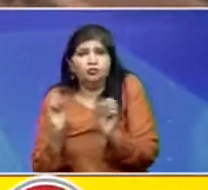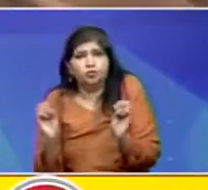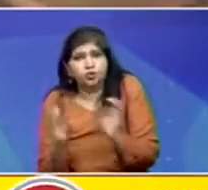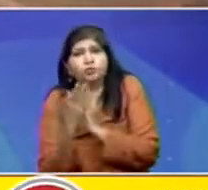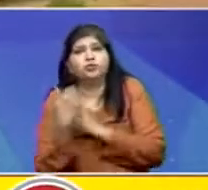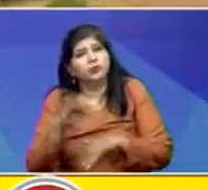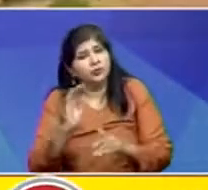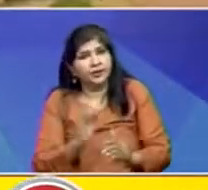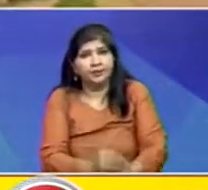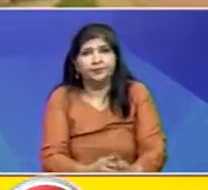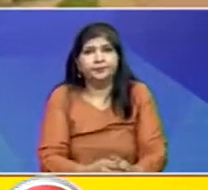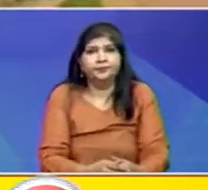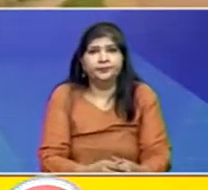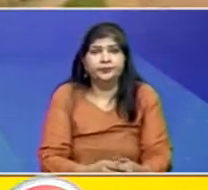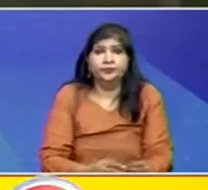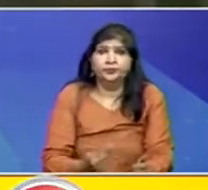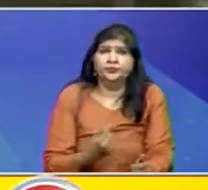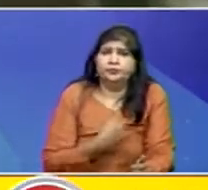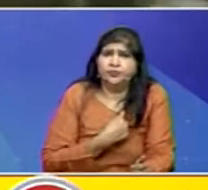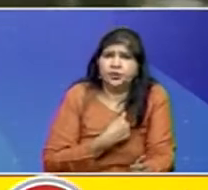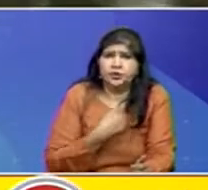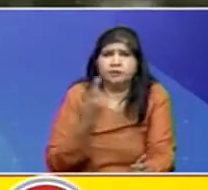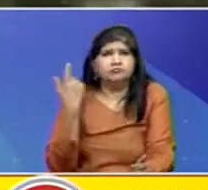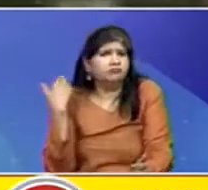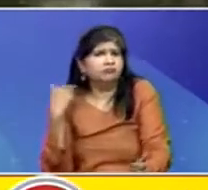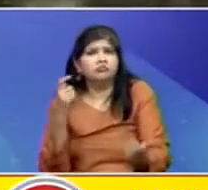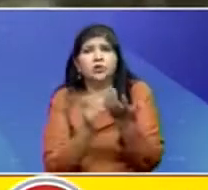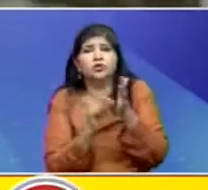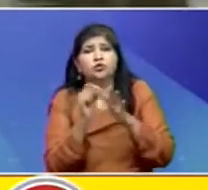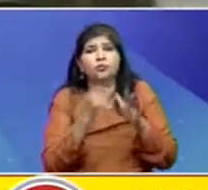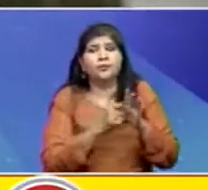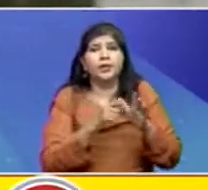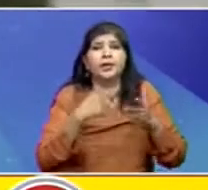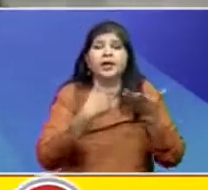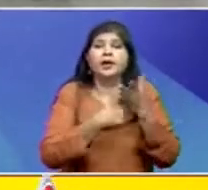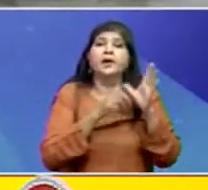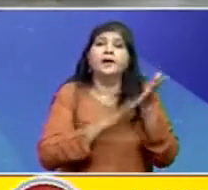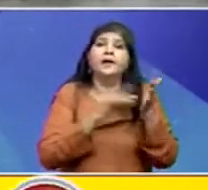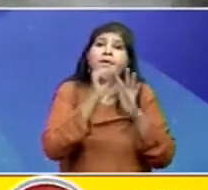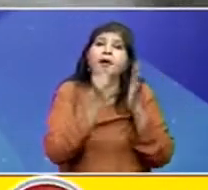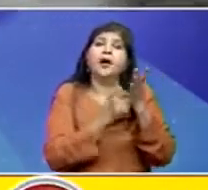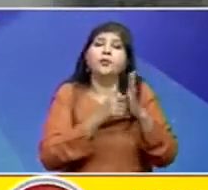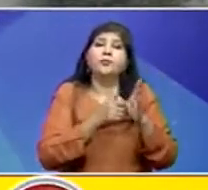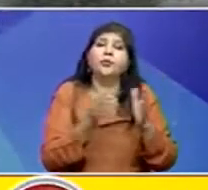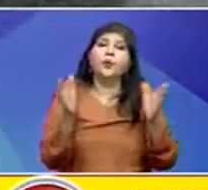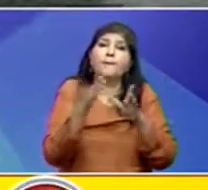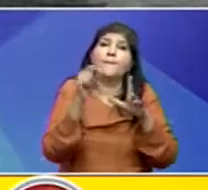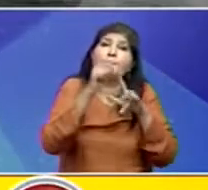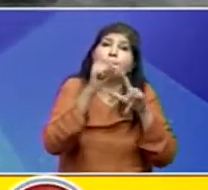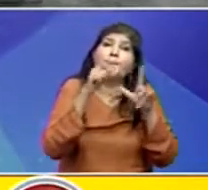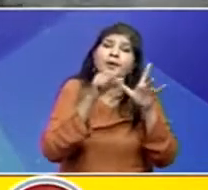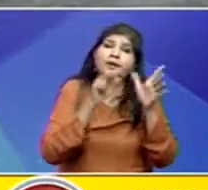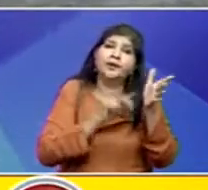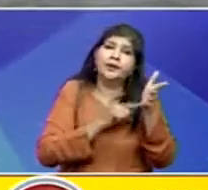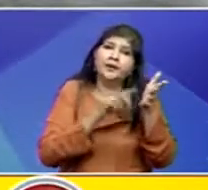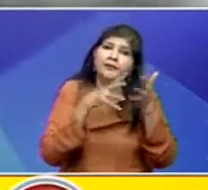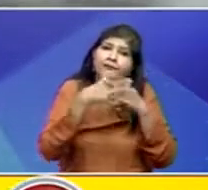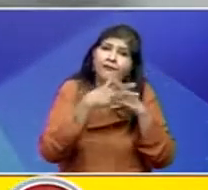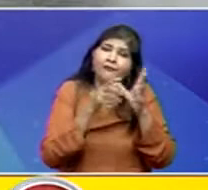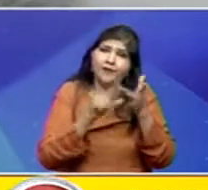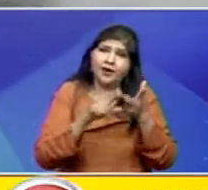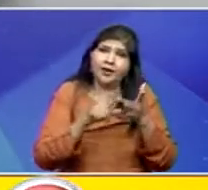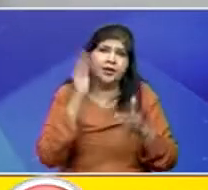सक मुझे यूपी के रामपूर की ग्रामपंचायत पट्वाई के बारे में जानकारी मिली है